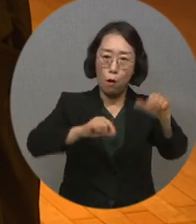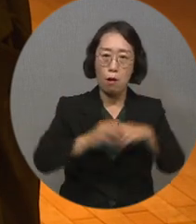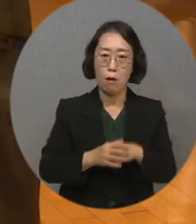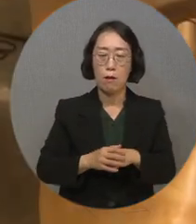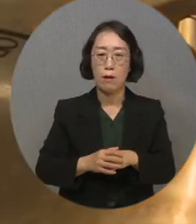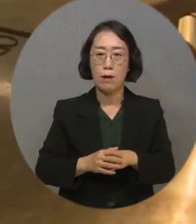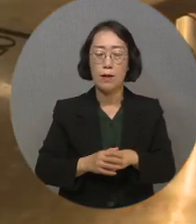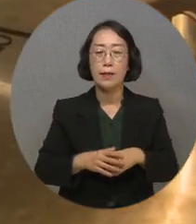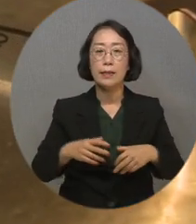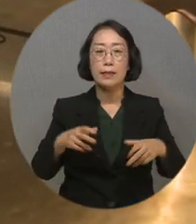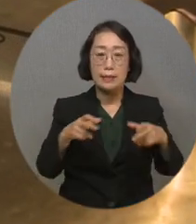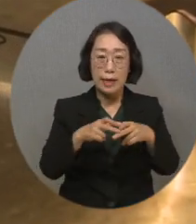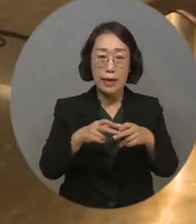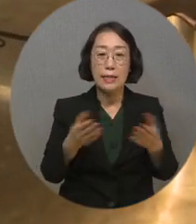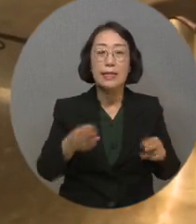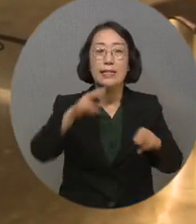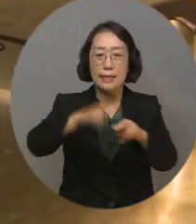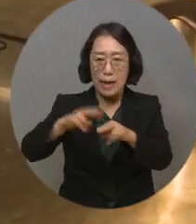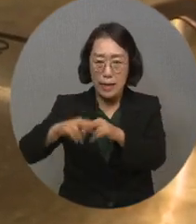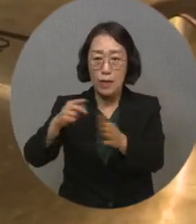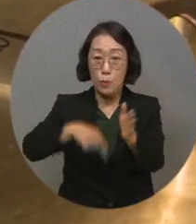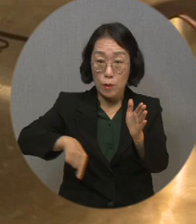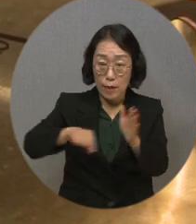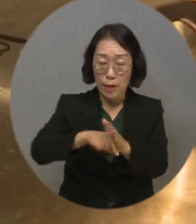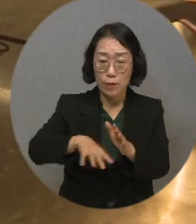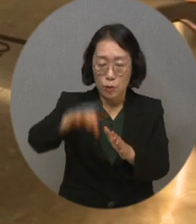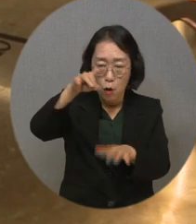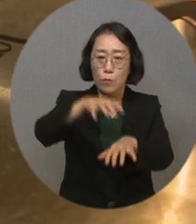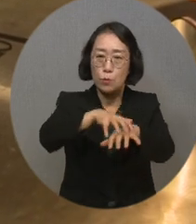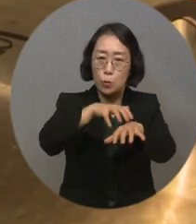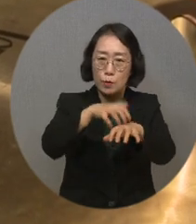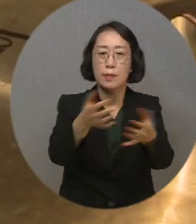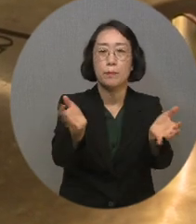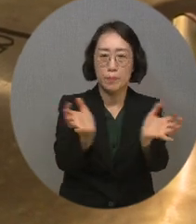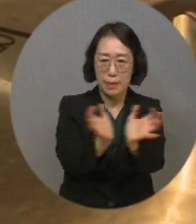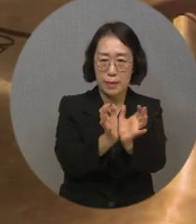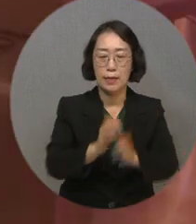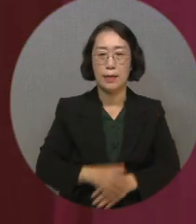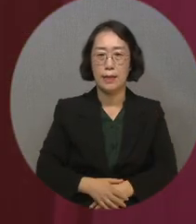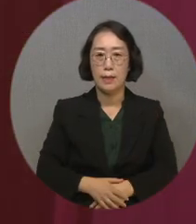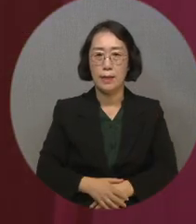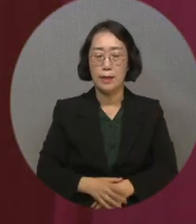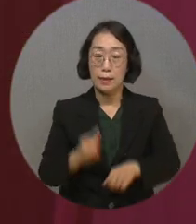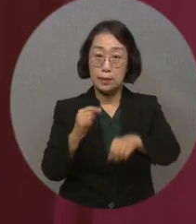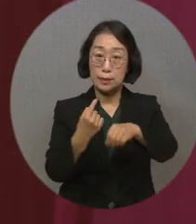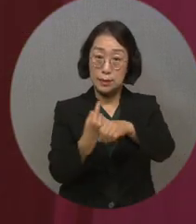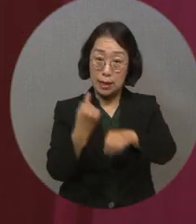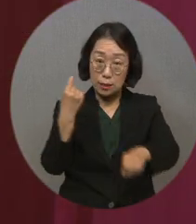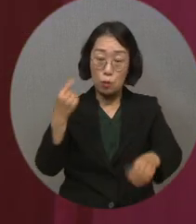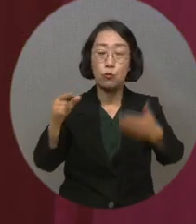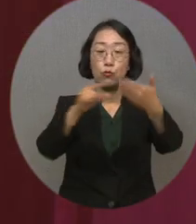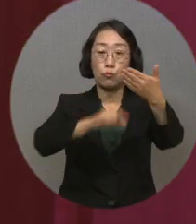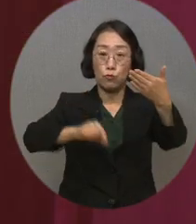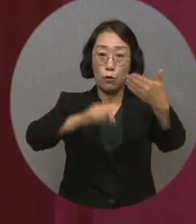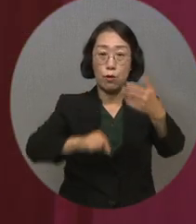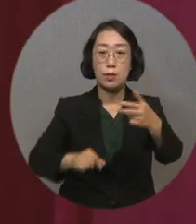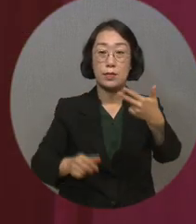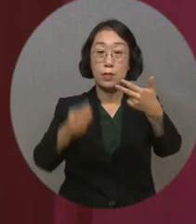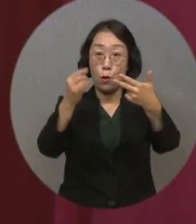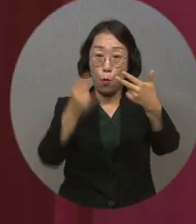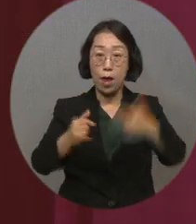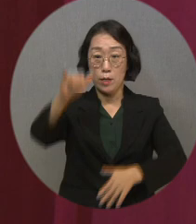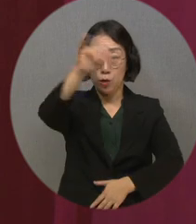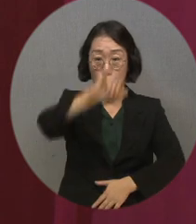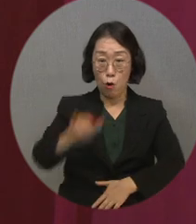장애인 고용과 일자리 창출을 위해 창단했습니다. 지난해 9월에는 제7회